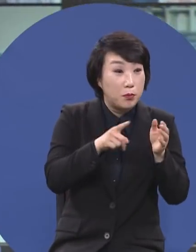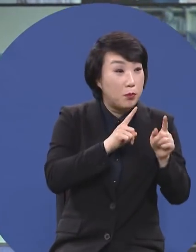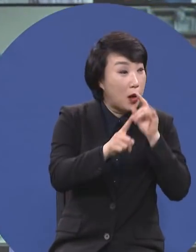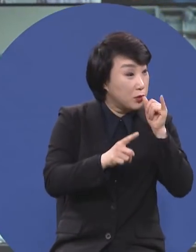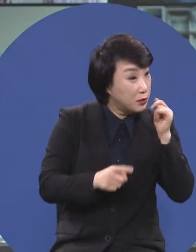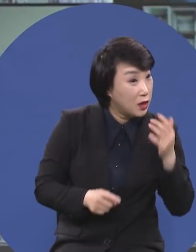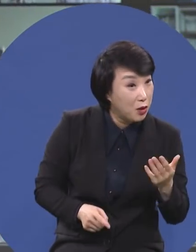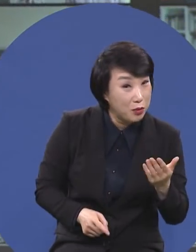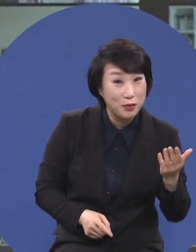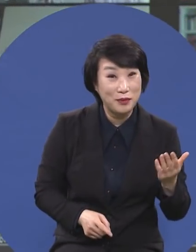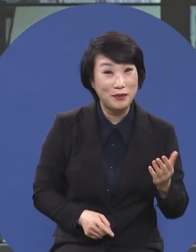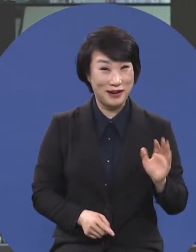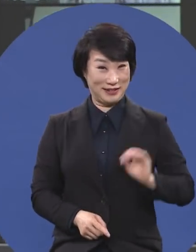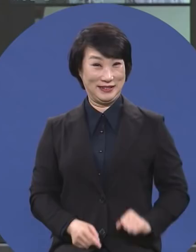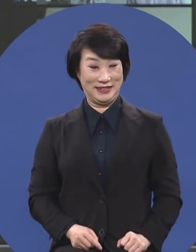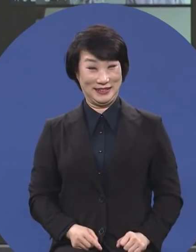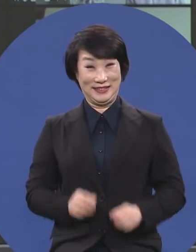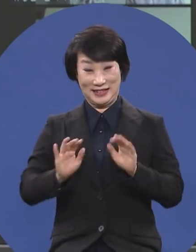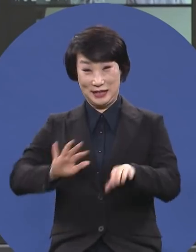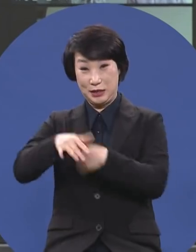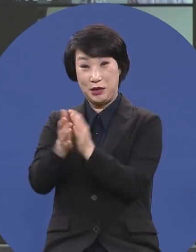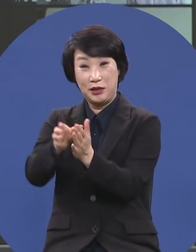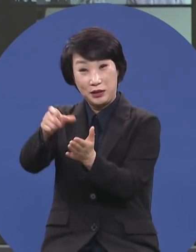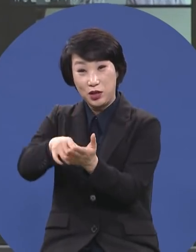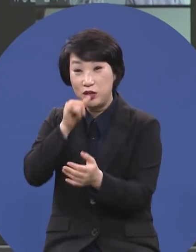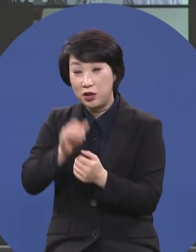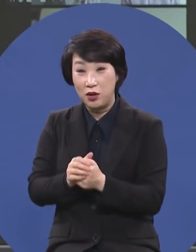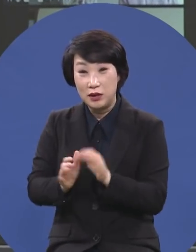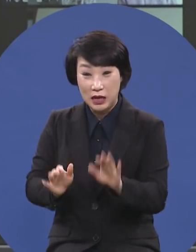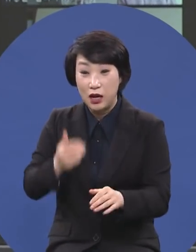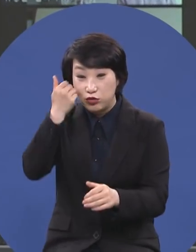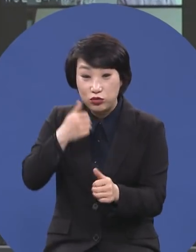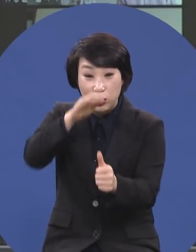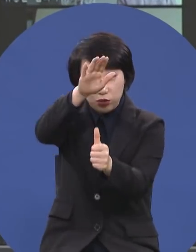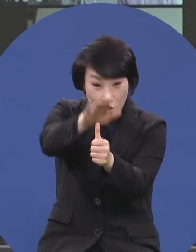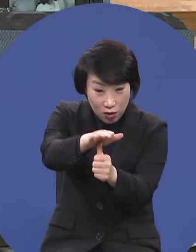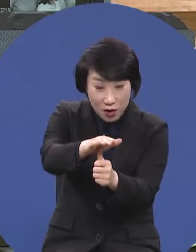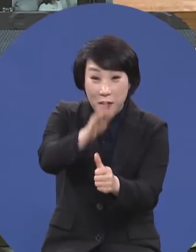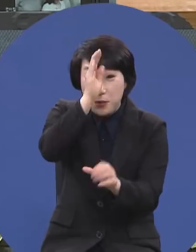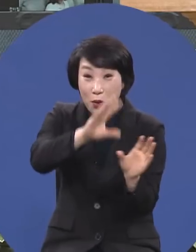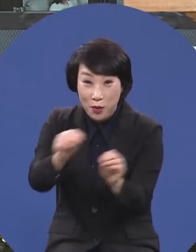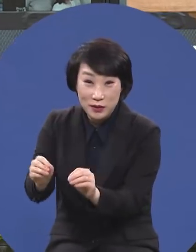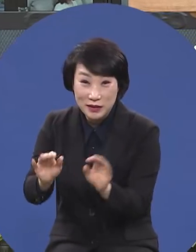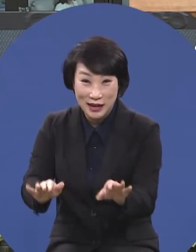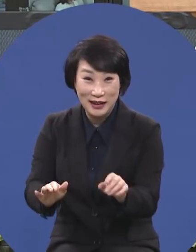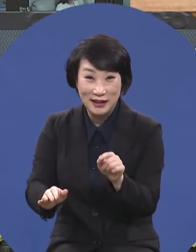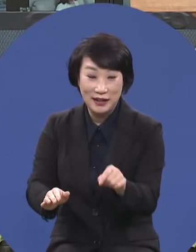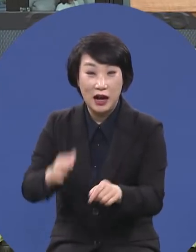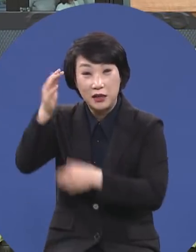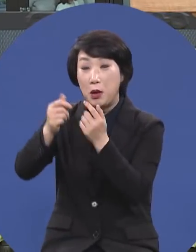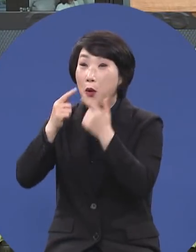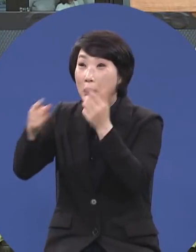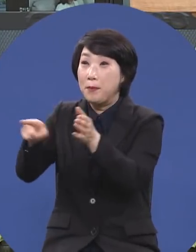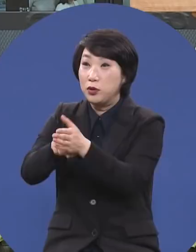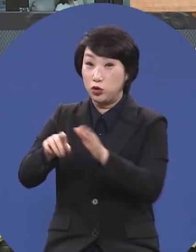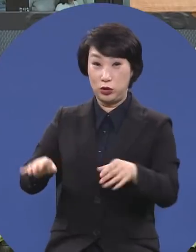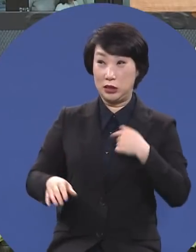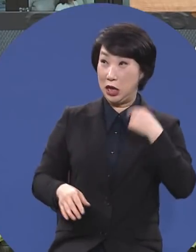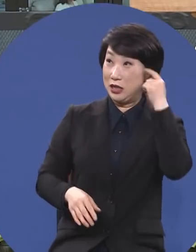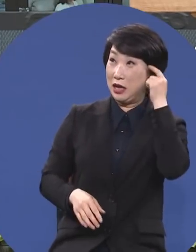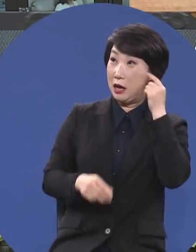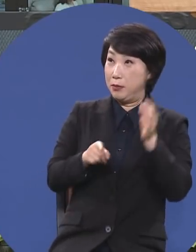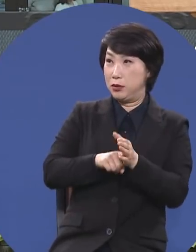있어요? 예. 성경에 야, 손 얹으면 나으리라. 하나님의 확신이요. 근데 내가